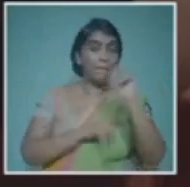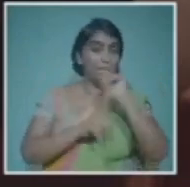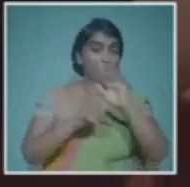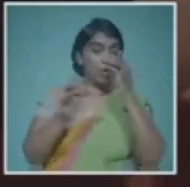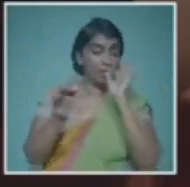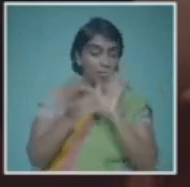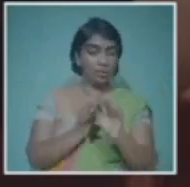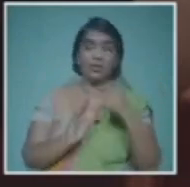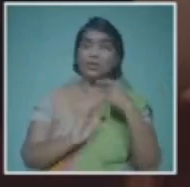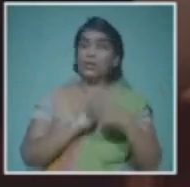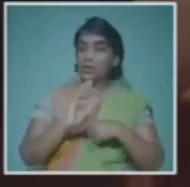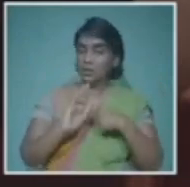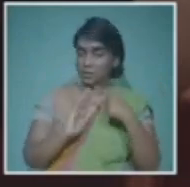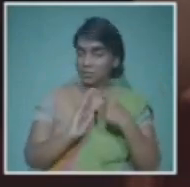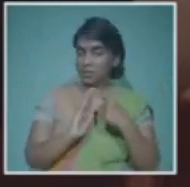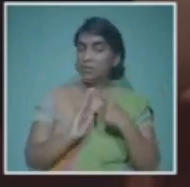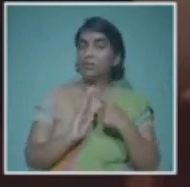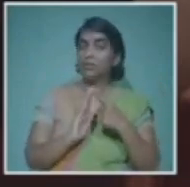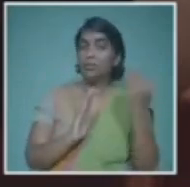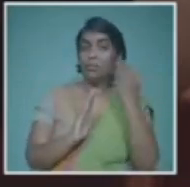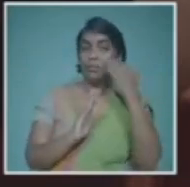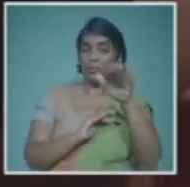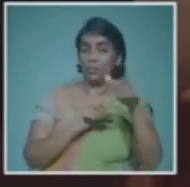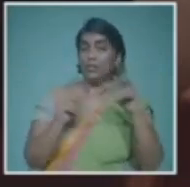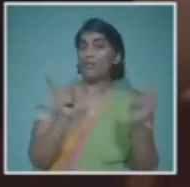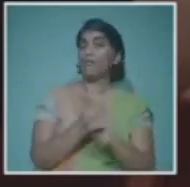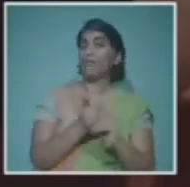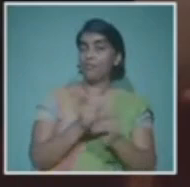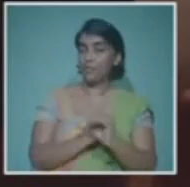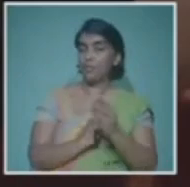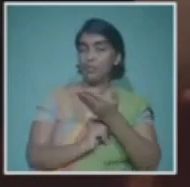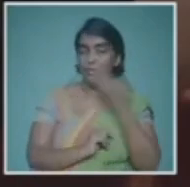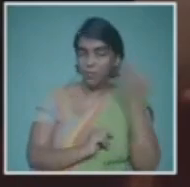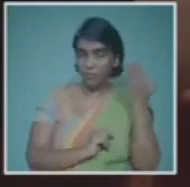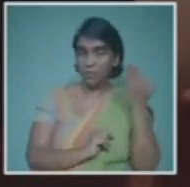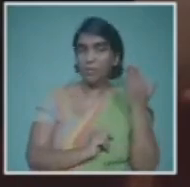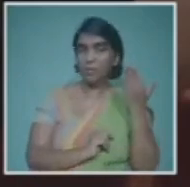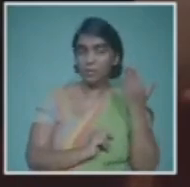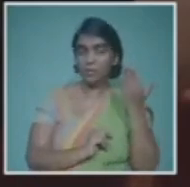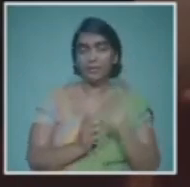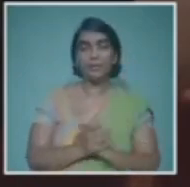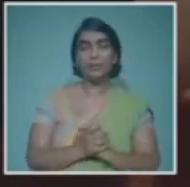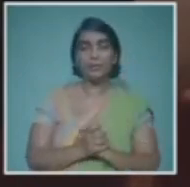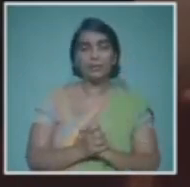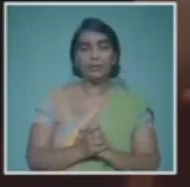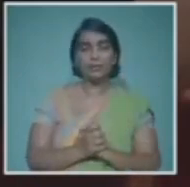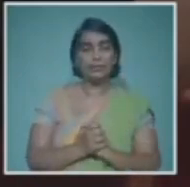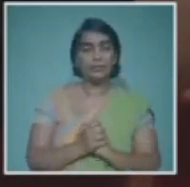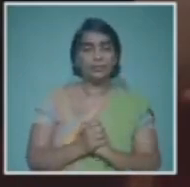නම් ශ්‍රී ලංකාව සිවිල් යුද්ධයකට යන්න නියමිතව තිබුණා.